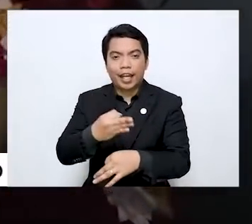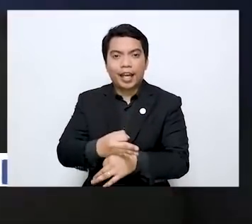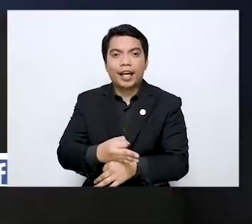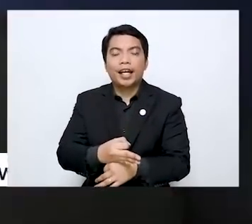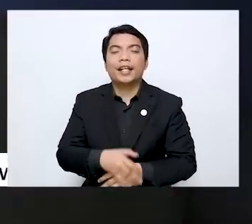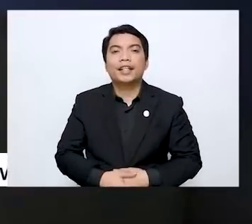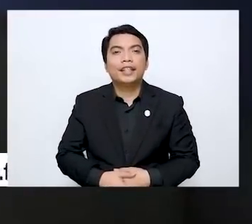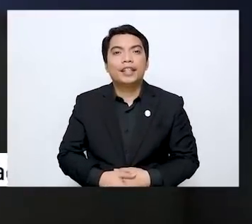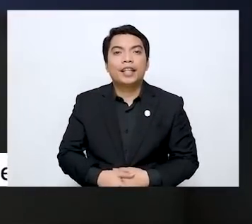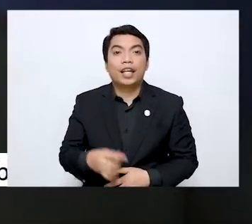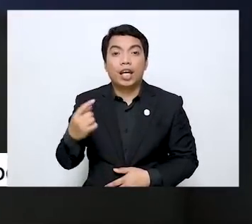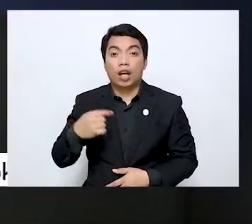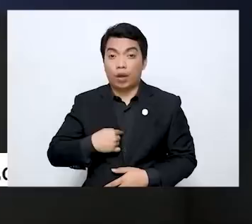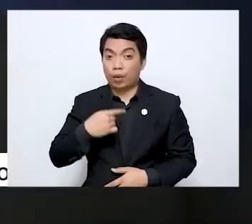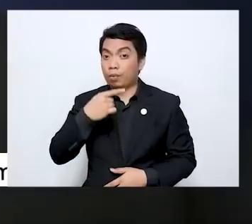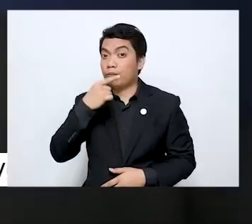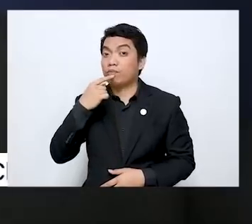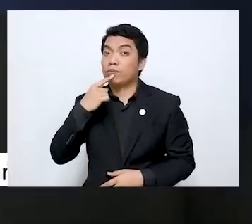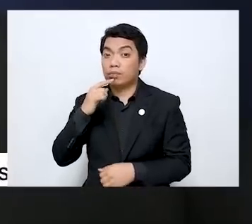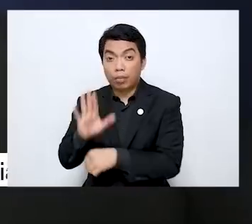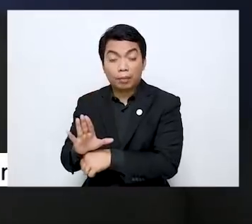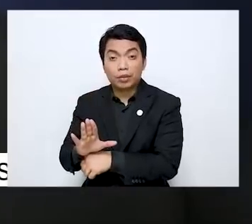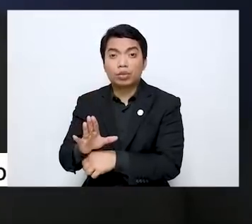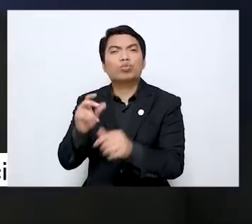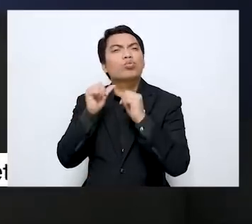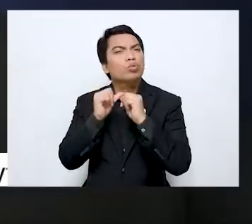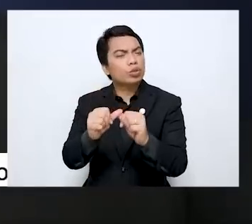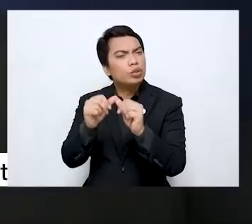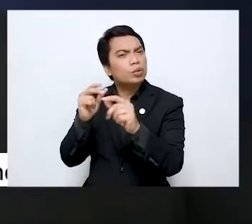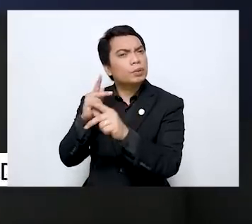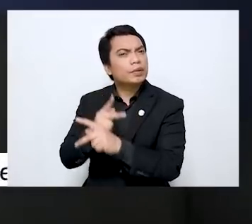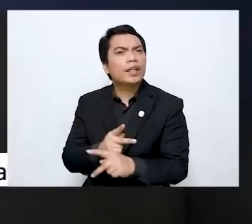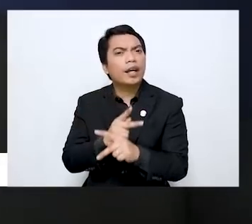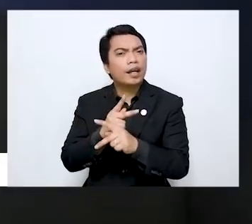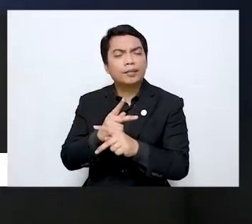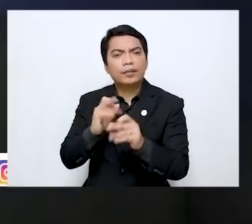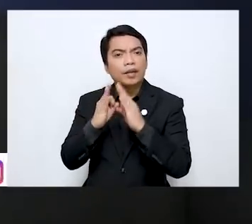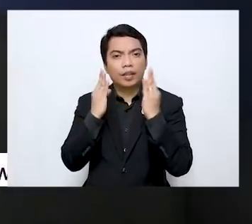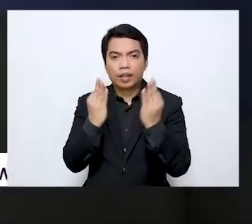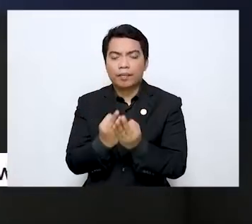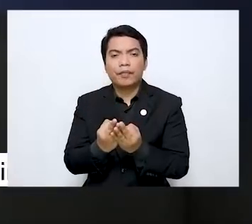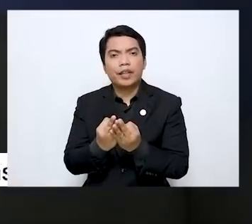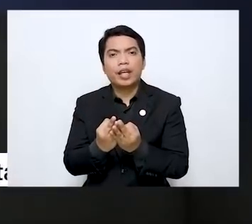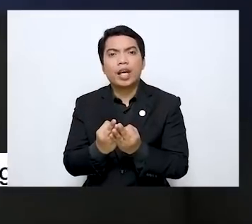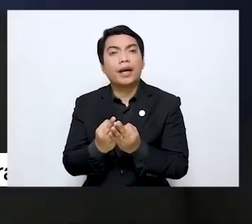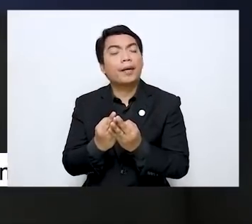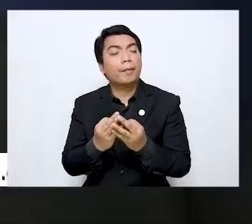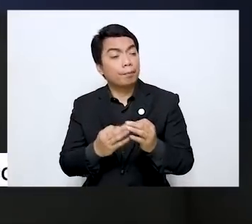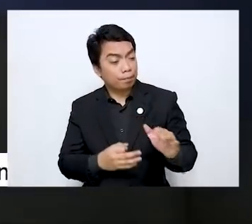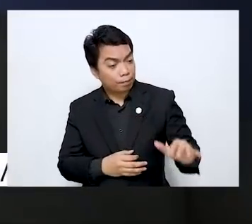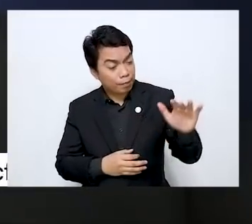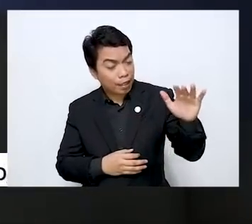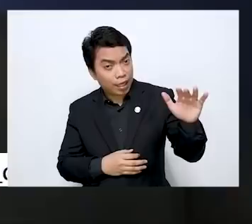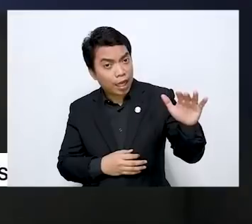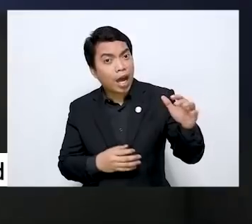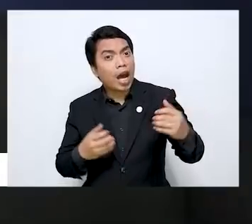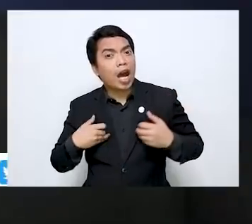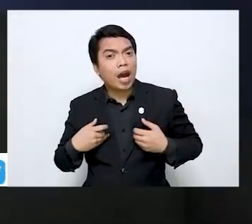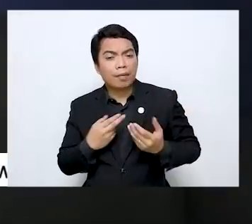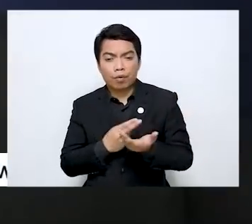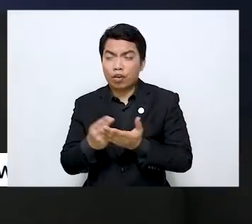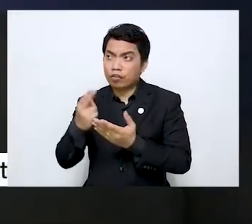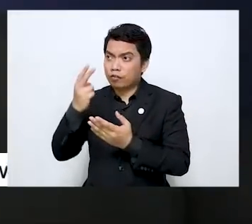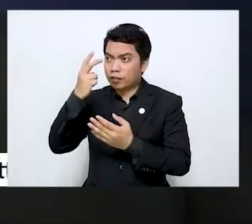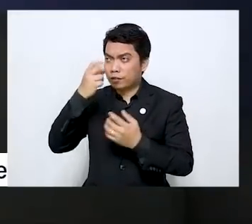pananampalataya. Ipinapangako ko po na alagaan ng aking pamilya, palalaki ng aming anak na may banal na takot sa